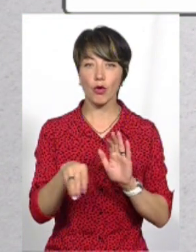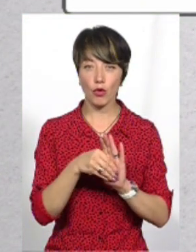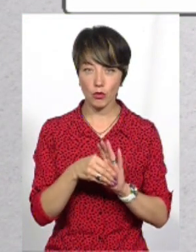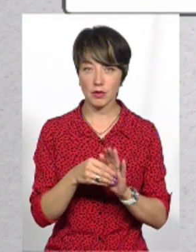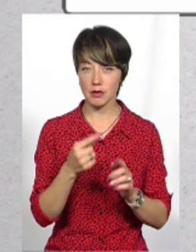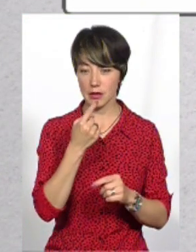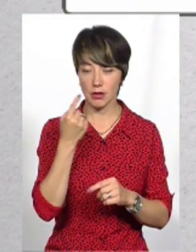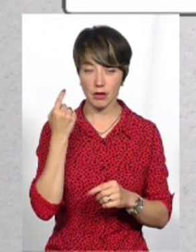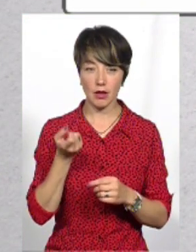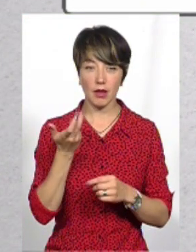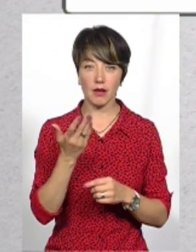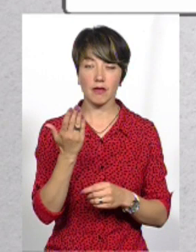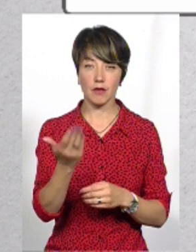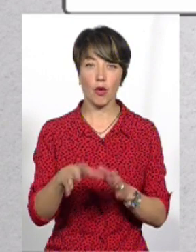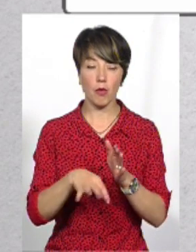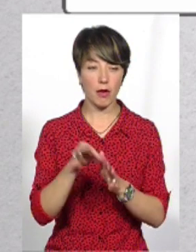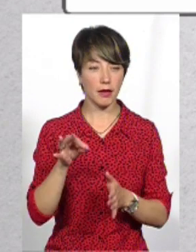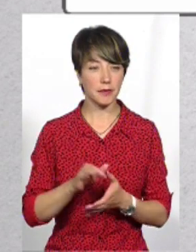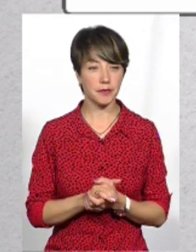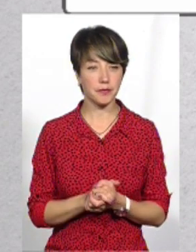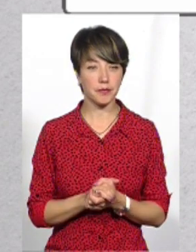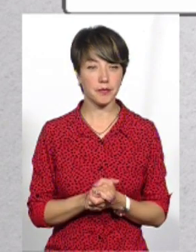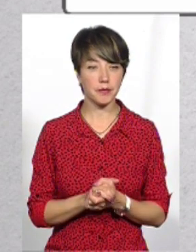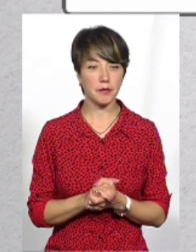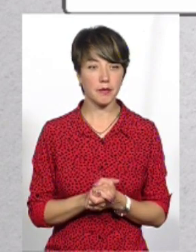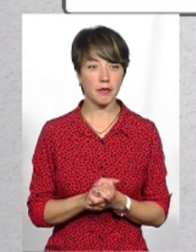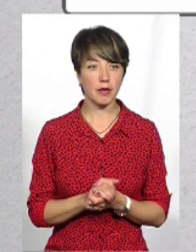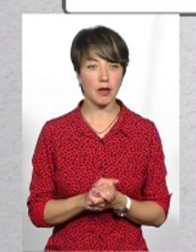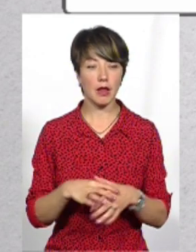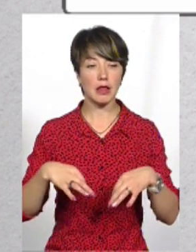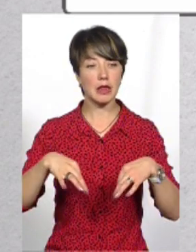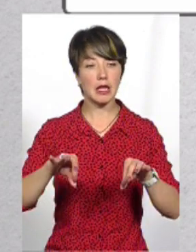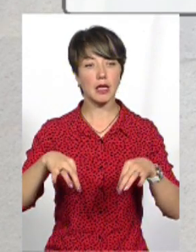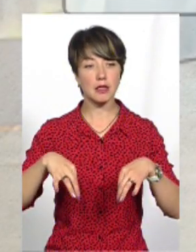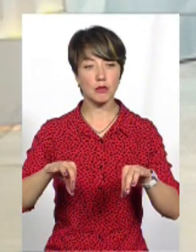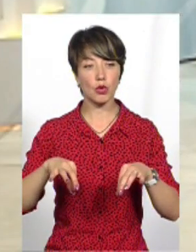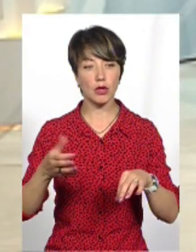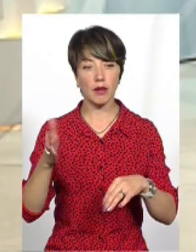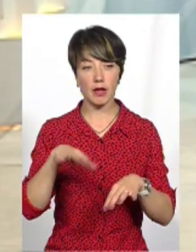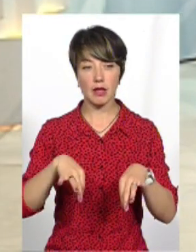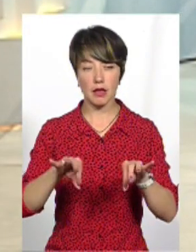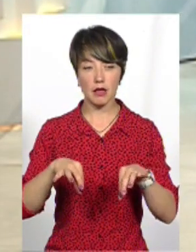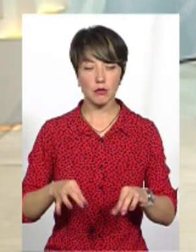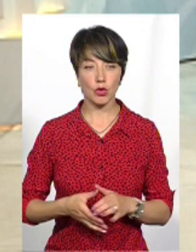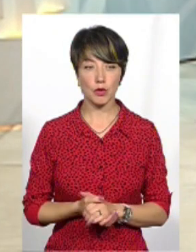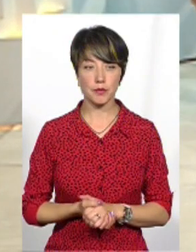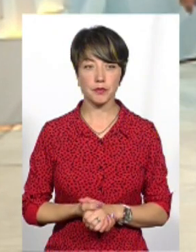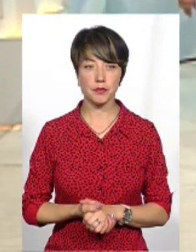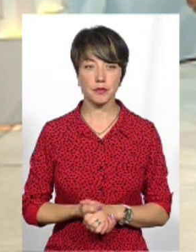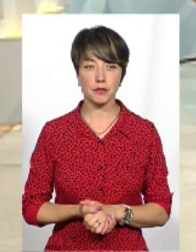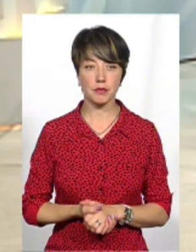що кілька останніх ваших попередників вчора і сьогодні обирали. Давайте транспорт оберу. Транспорт, давайте транспорт.